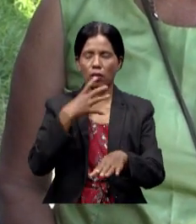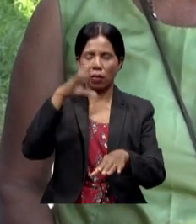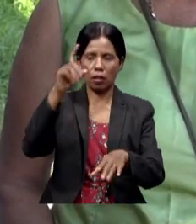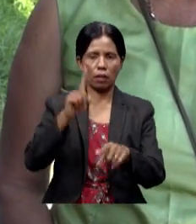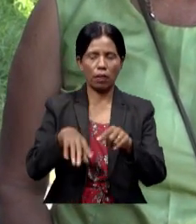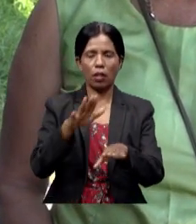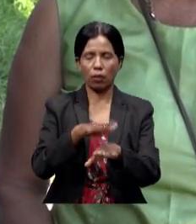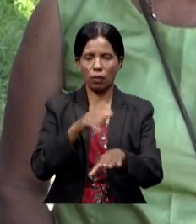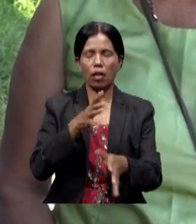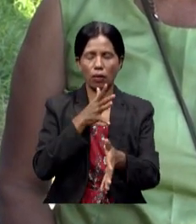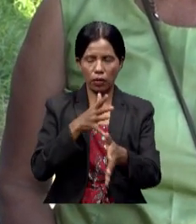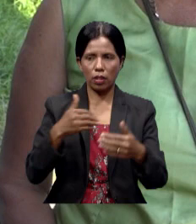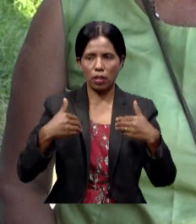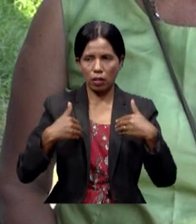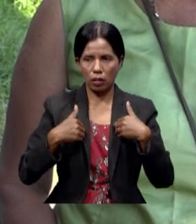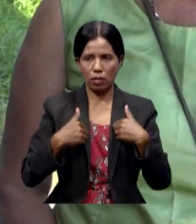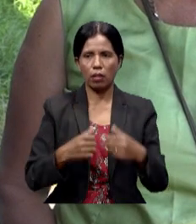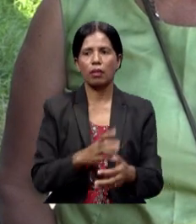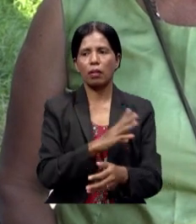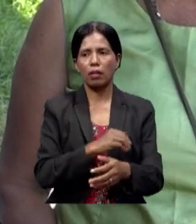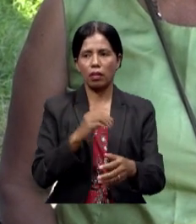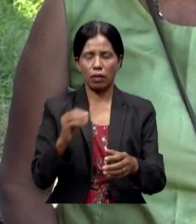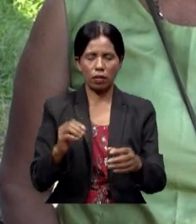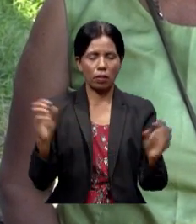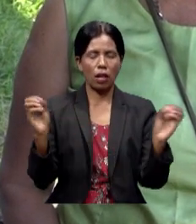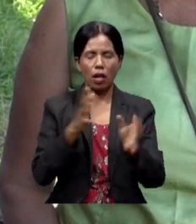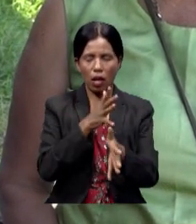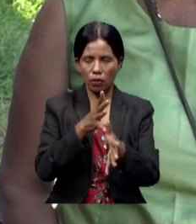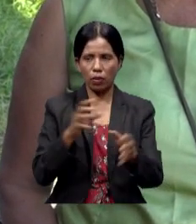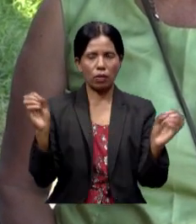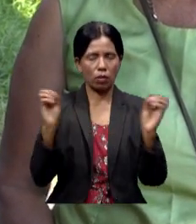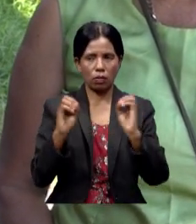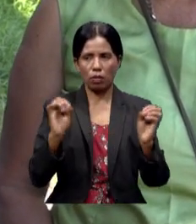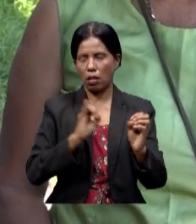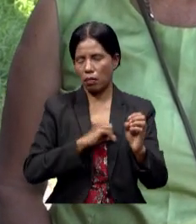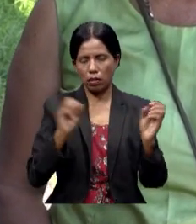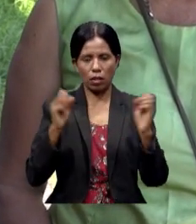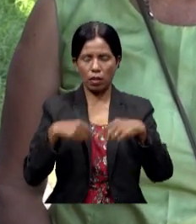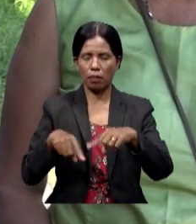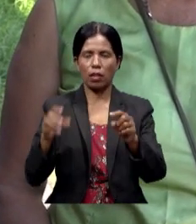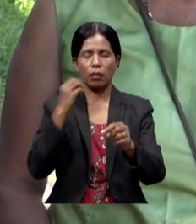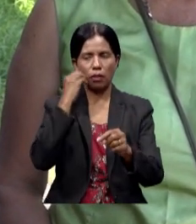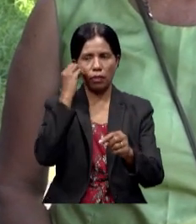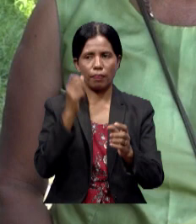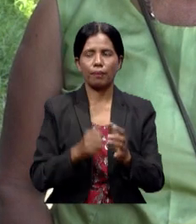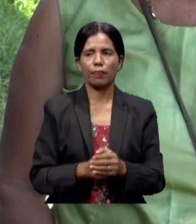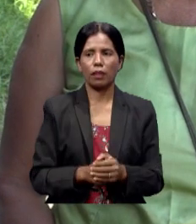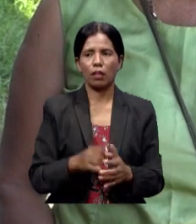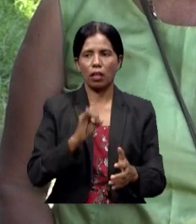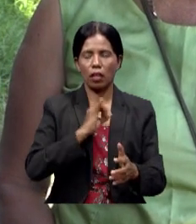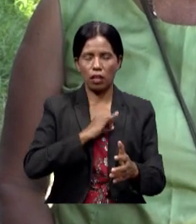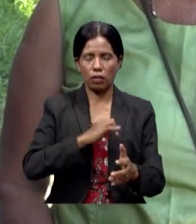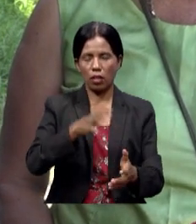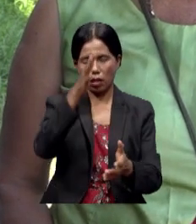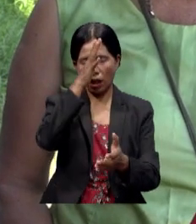ne iya ni mak tona ni lakoi hau dengan anto abu mena sekuando abu mena lakoi hau musla ba hau dengan sembenya tambah dia abu mena doranti hau hola hau nya